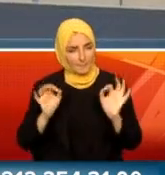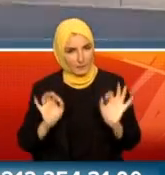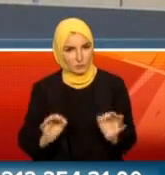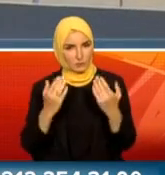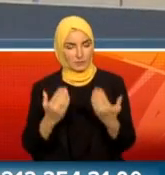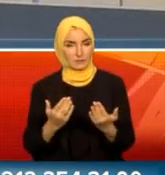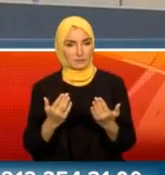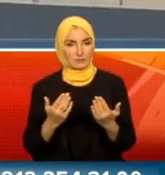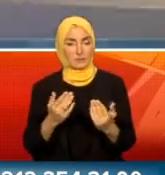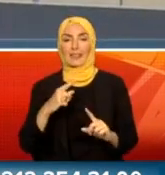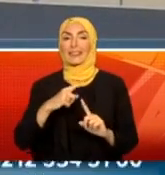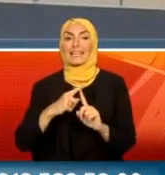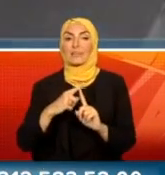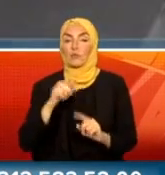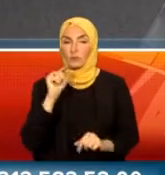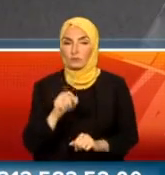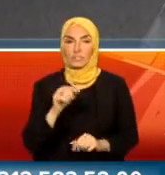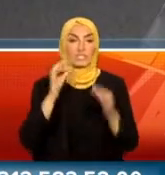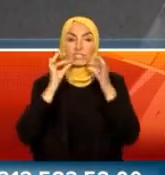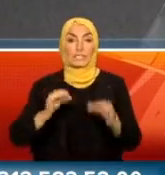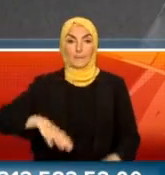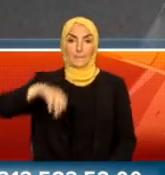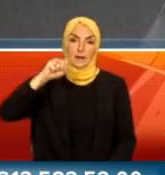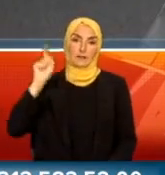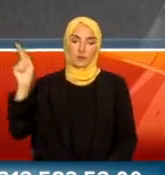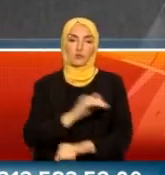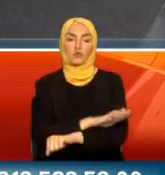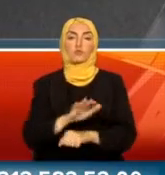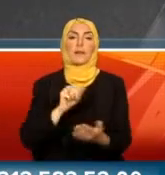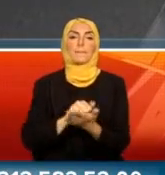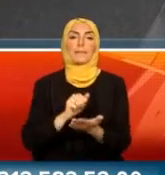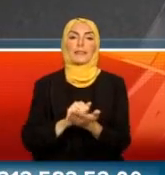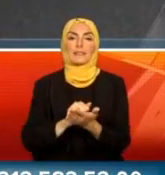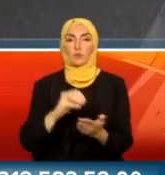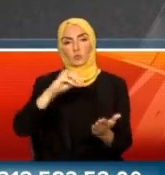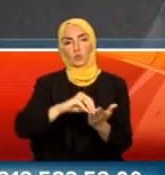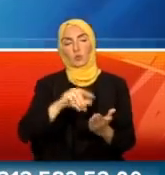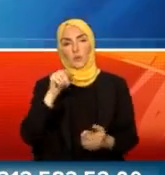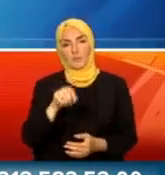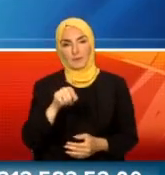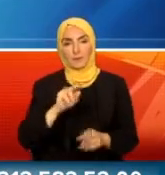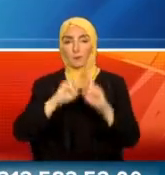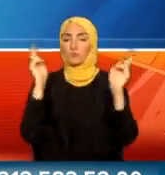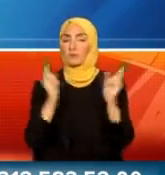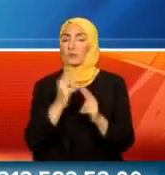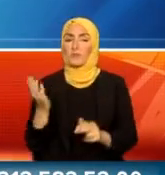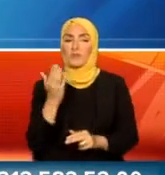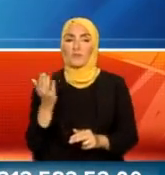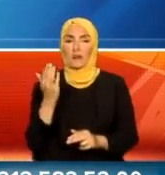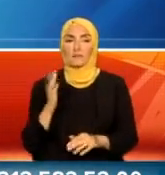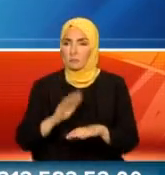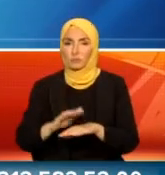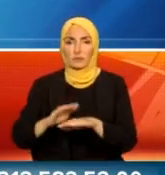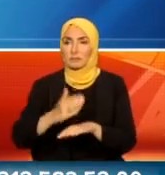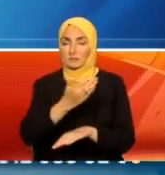TikTok, Çin merkezli bir sosyal medya uygulaması. Dünyanın en çok kullanılan uygulamalarından biri olan TikTok, Amerika'da ayda